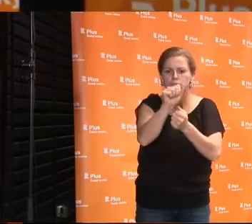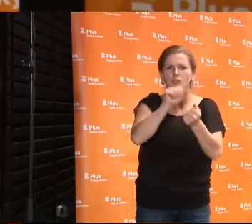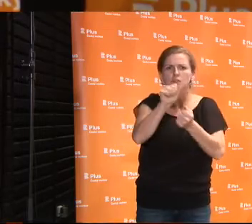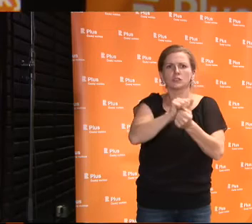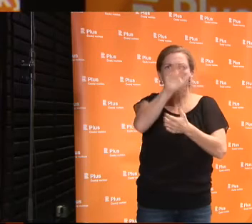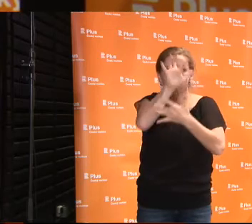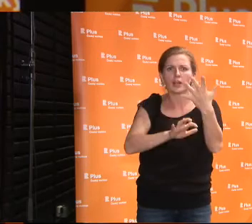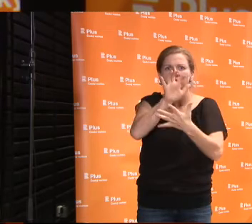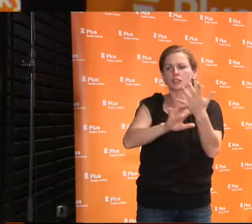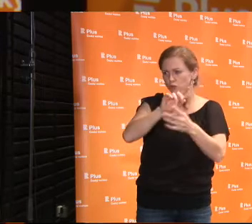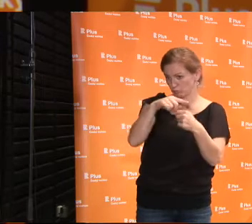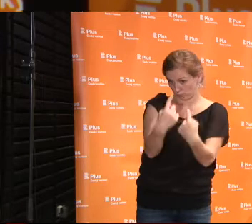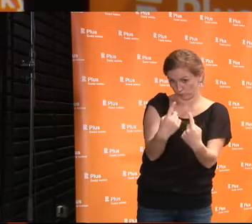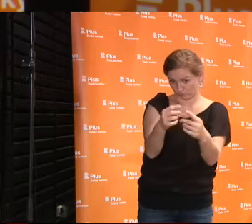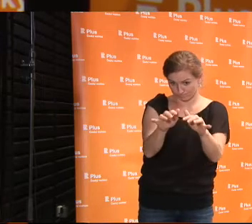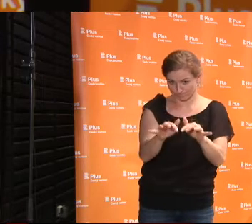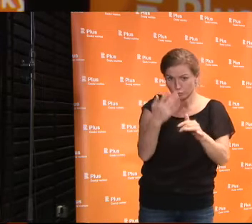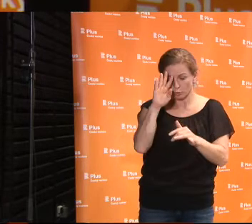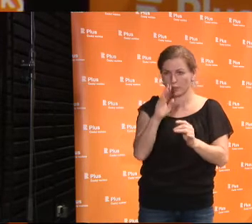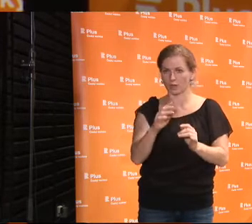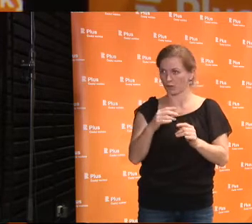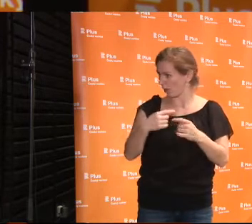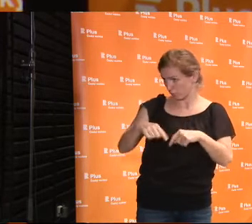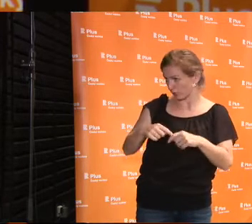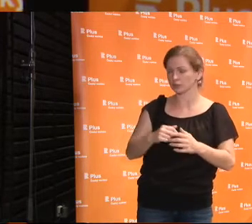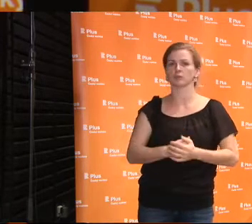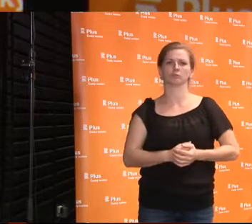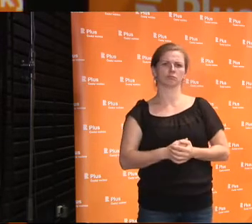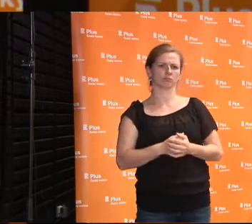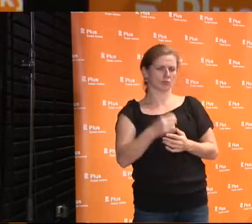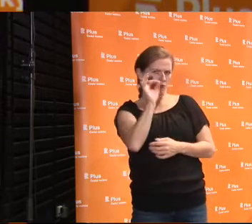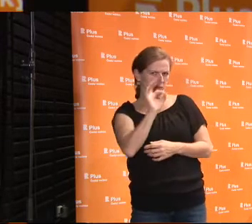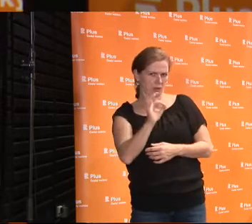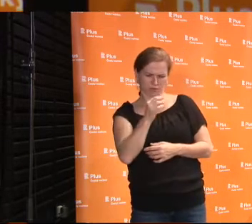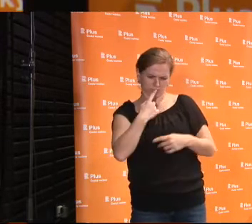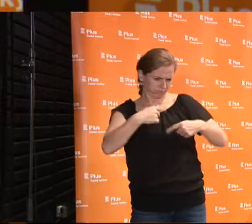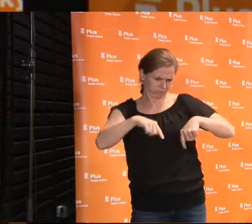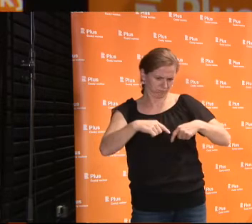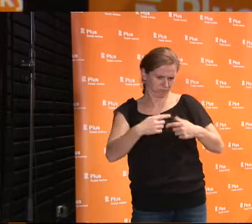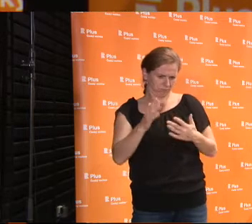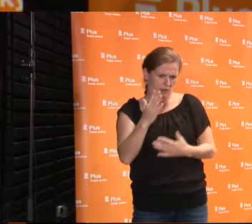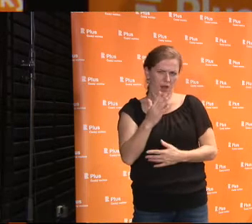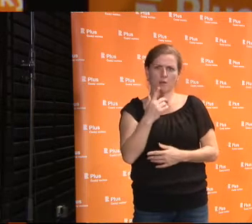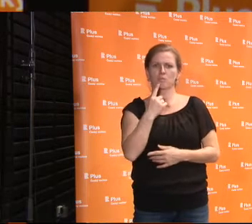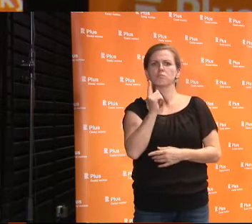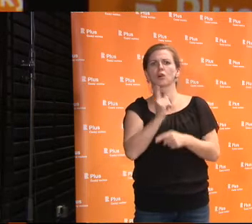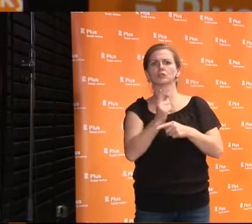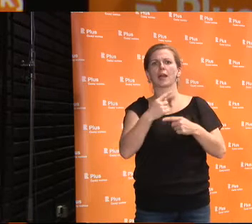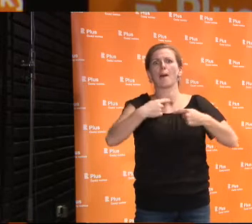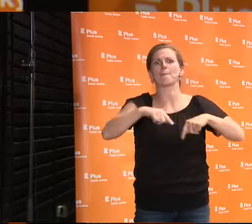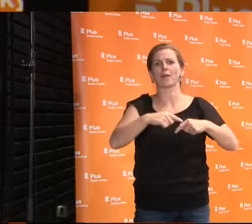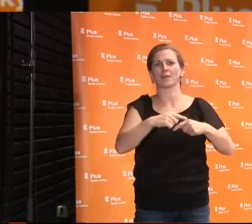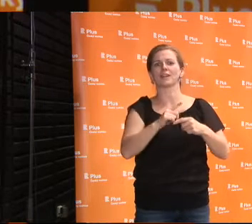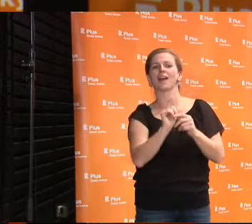Tak samozřejmě to mě tolik neděsí. Mě spíš děsí, že za tím počítačem je nějaký člověk, který tím článkem